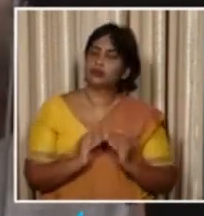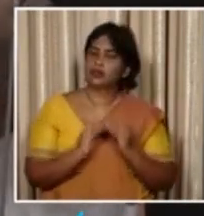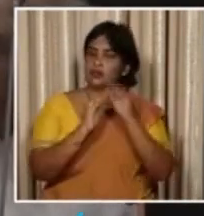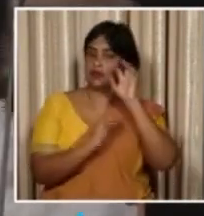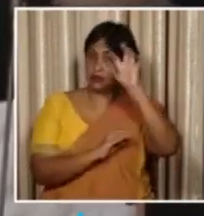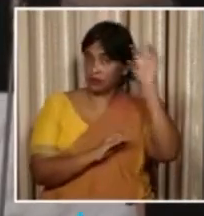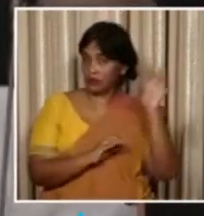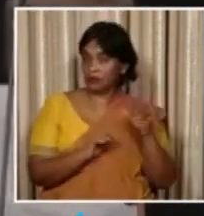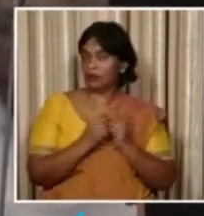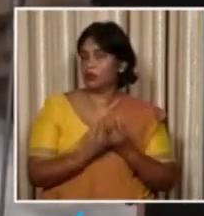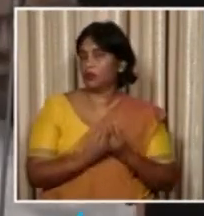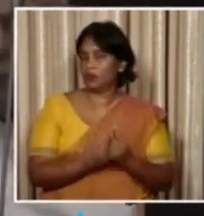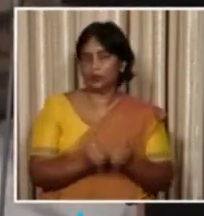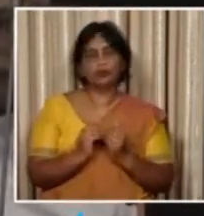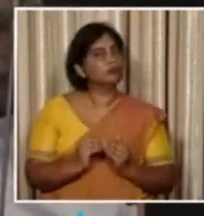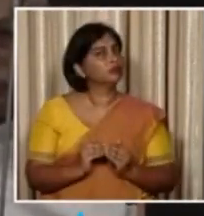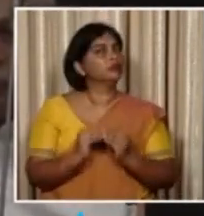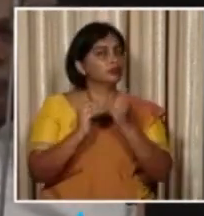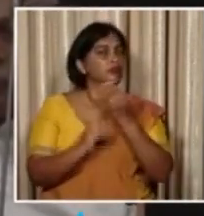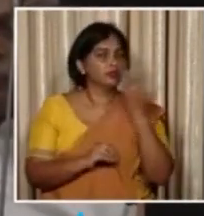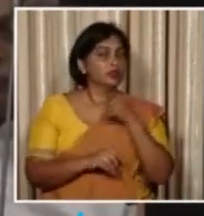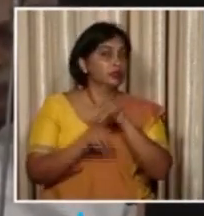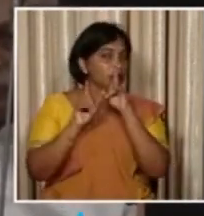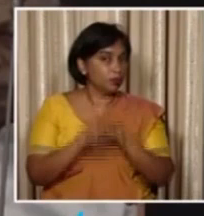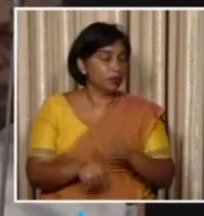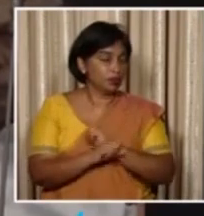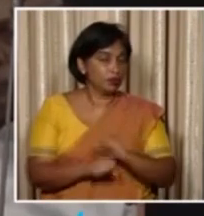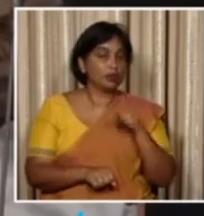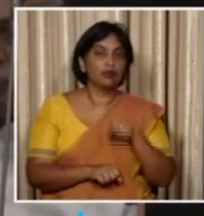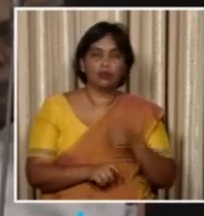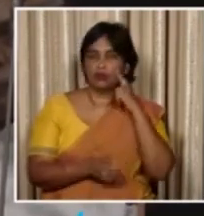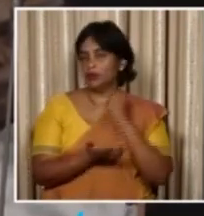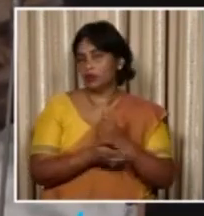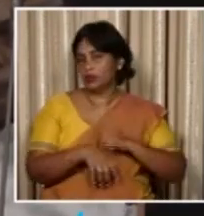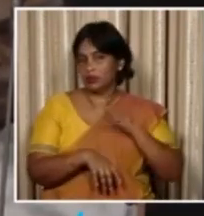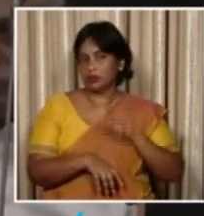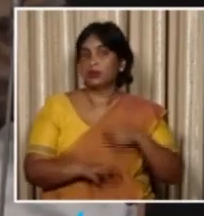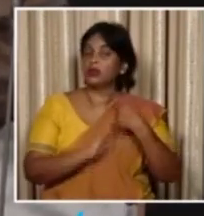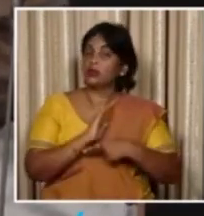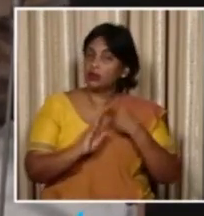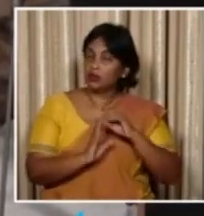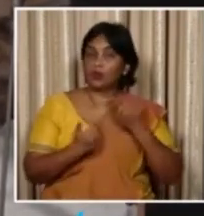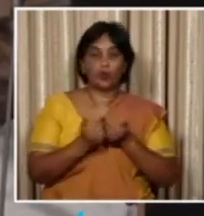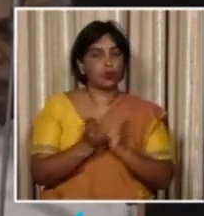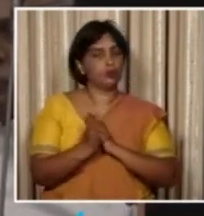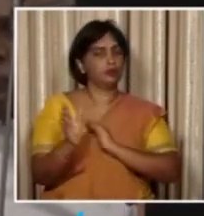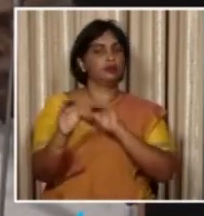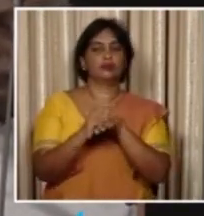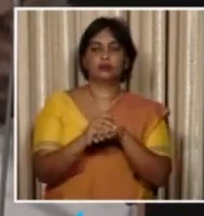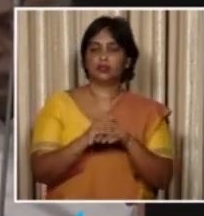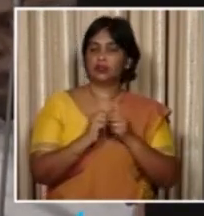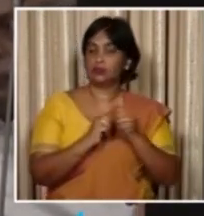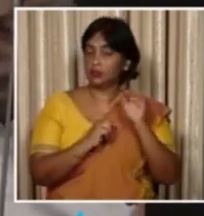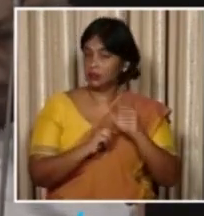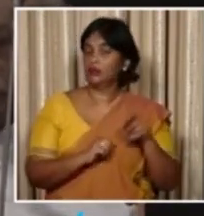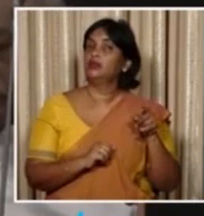ලෙස කඩිනමින් හිසවසවන්ට පුළුවන්. එහෙම නැත්නම් මේ අසීරු අවස්ථාවේ රට වෙනුවට තමන් ඉදිරියට දාගෙන කටයුතු කරන්න